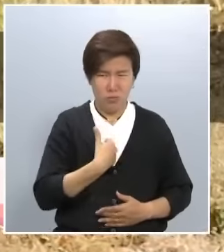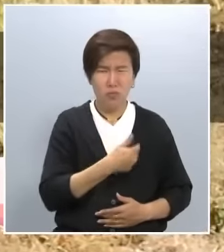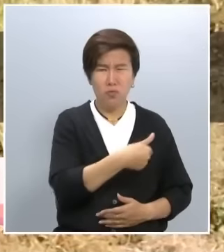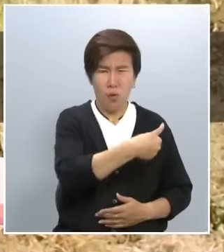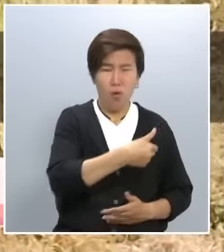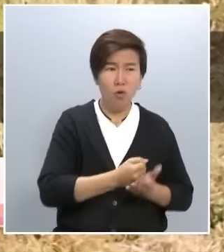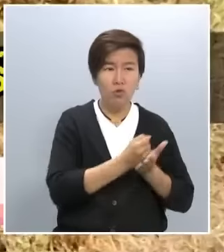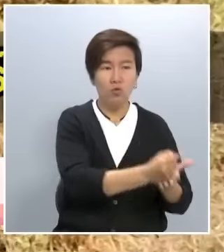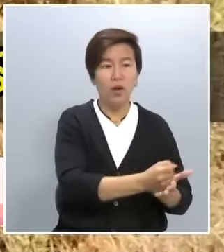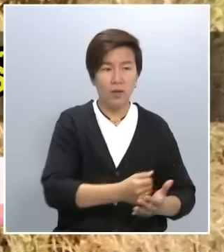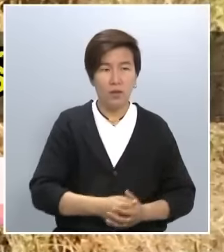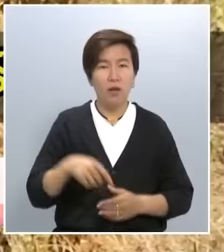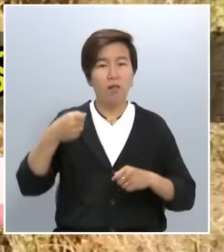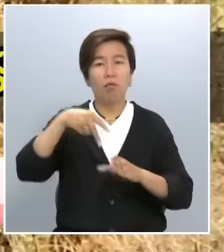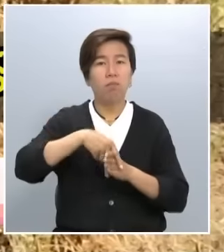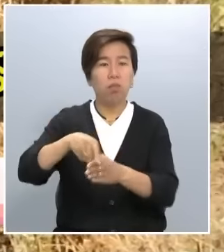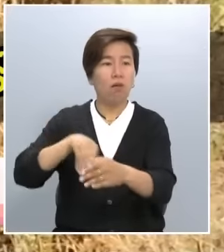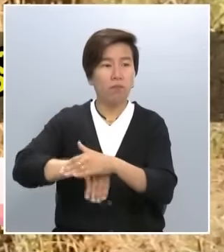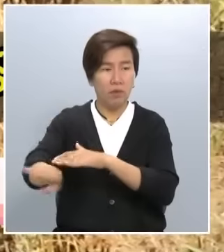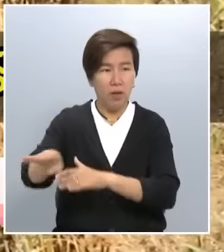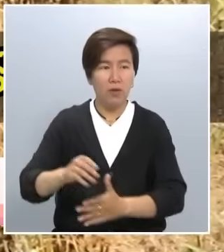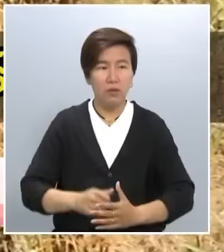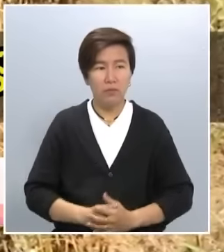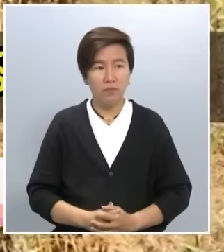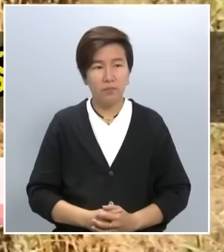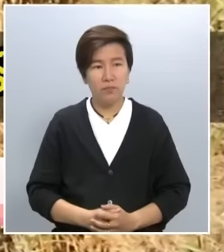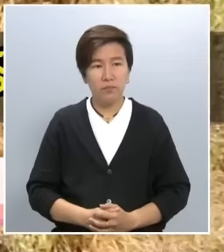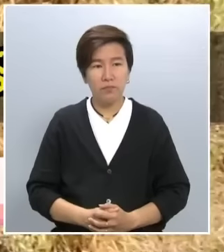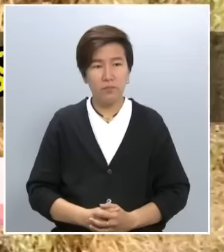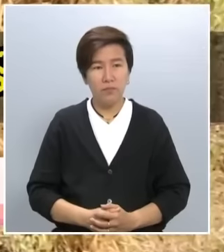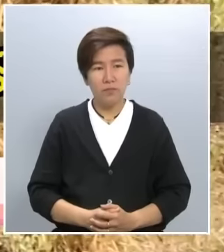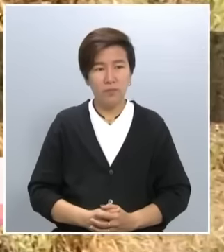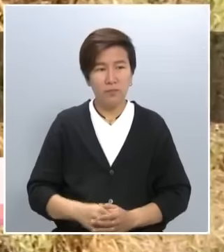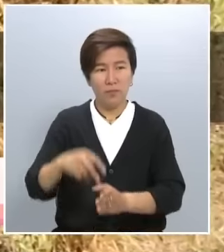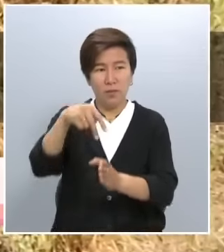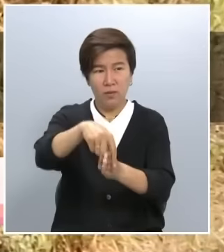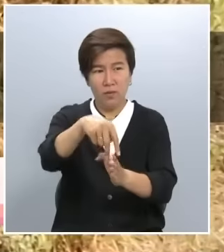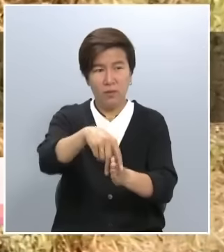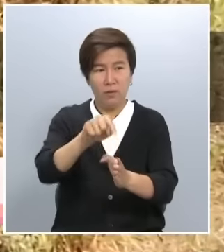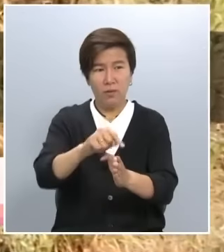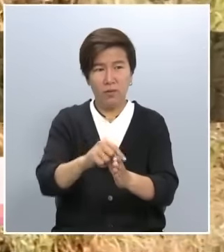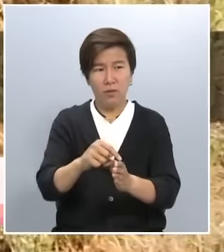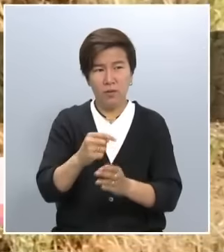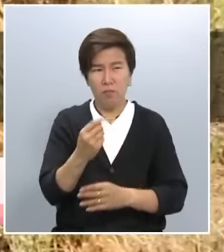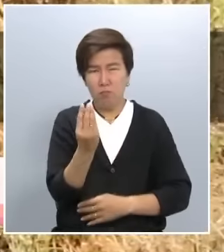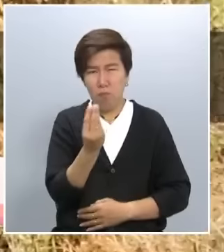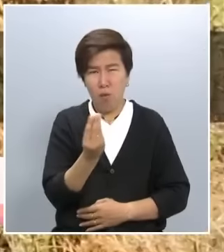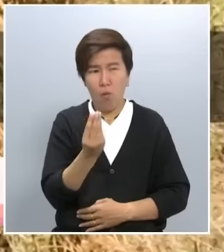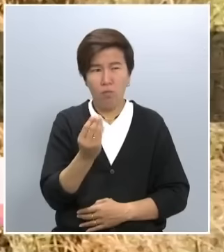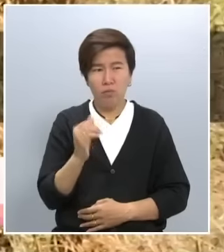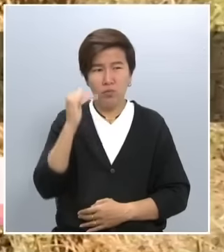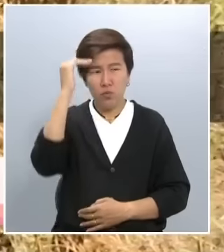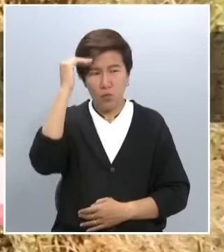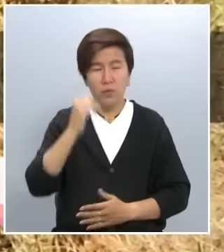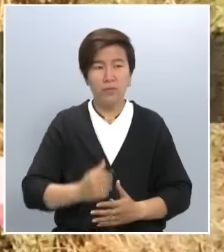านมันจะไปแล้วคนร้ายนี่มันก็นั่งอยู่ทั้งหมดใส่เนาะก็เห็นทั้งหลัง สูงพร้อมบ ่ครับย่านที่เป็นประ